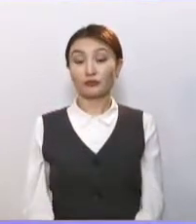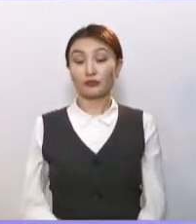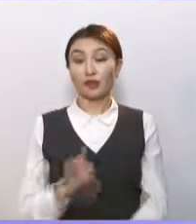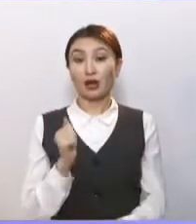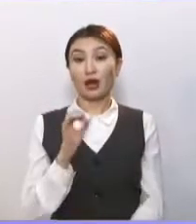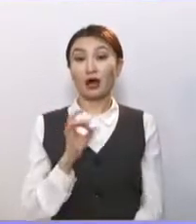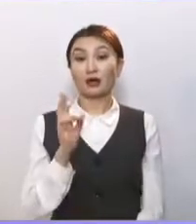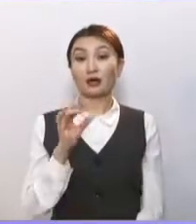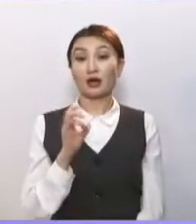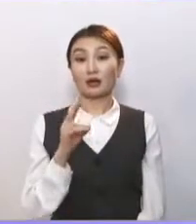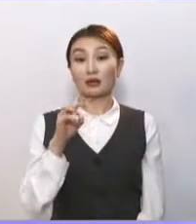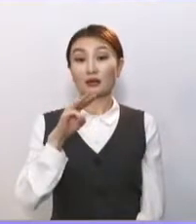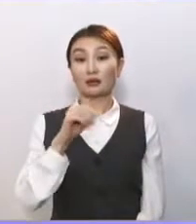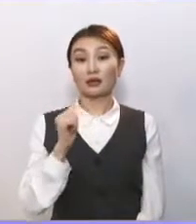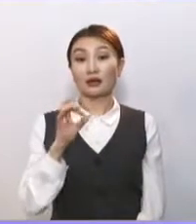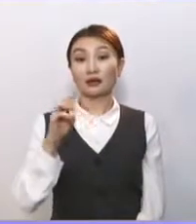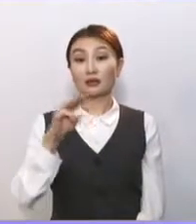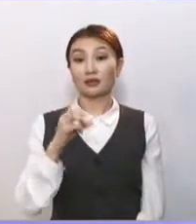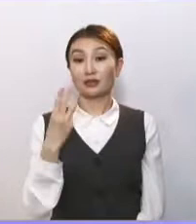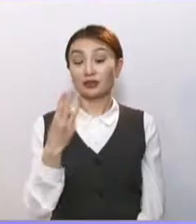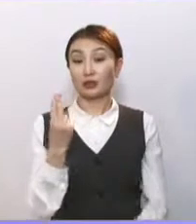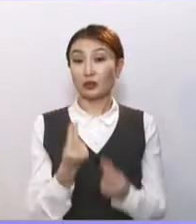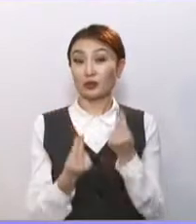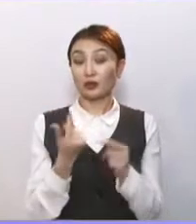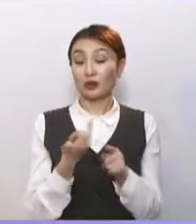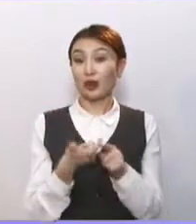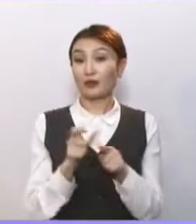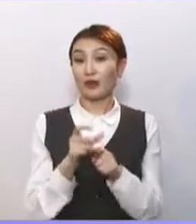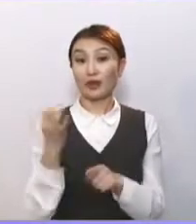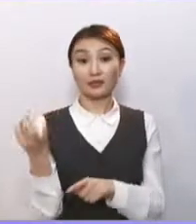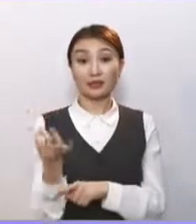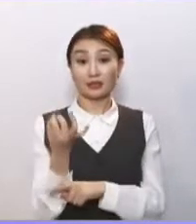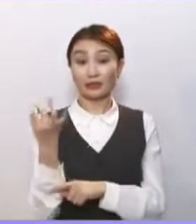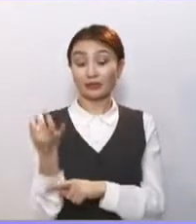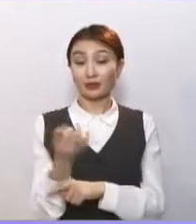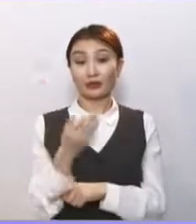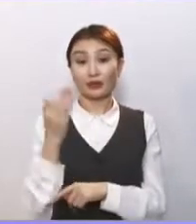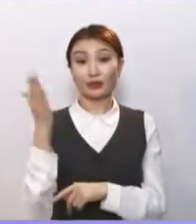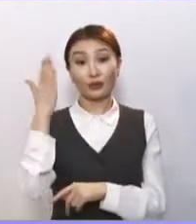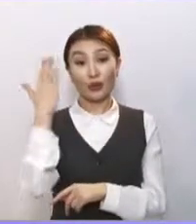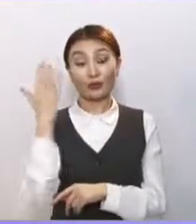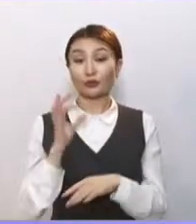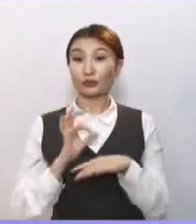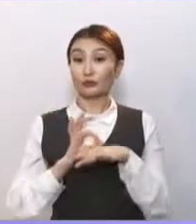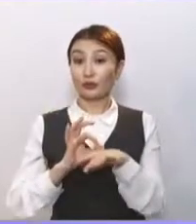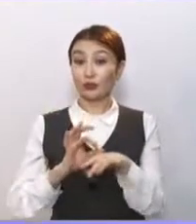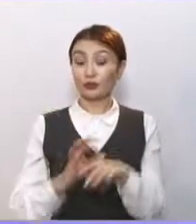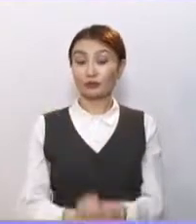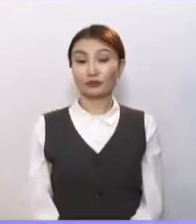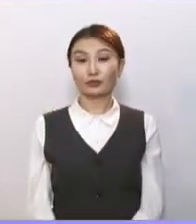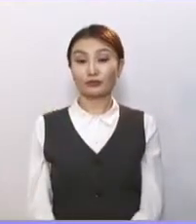Аркан тартыш оюну абдан кызыктуу жана көңүлдүү өтөт.